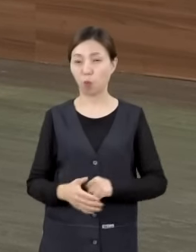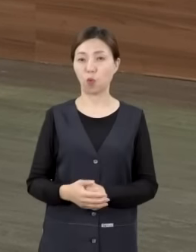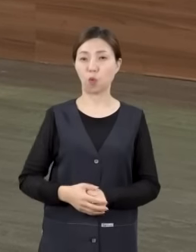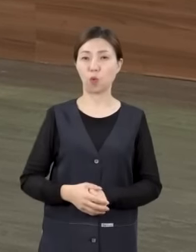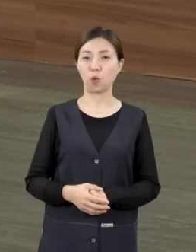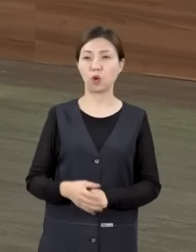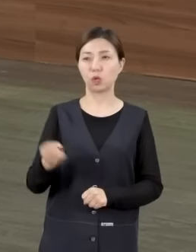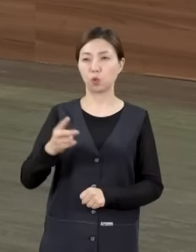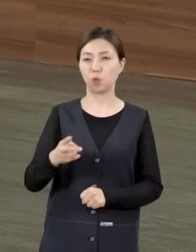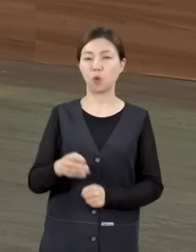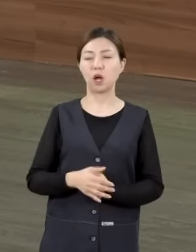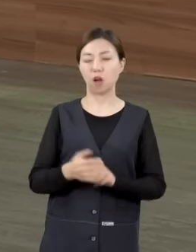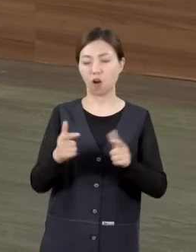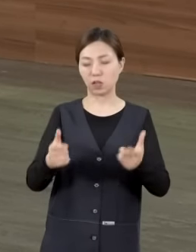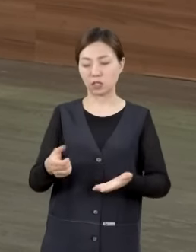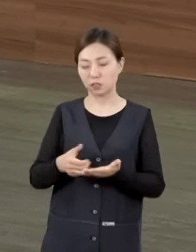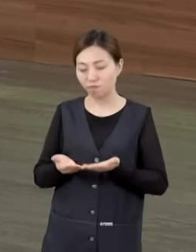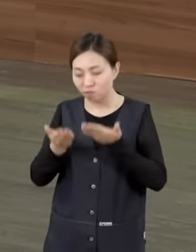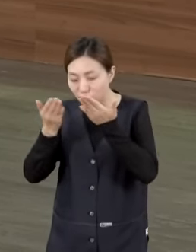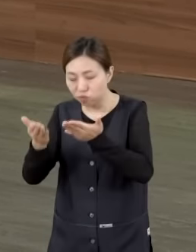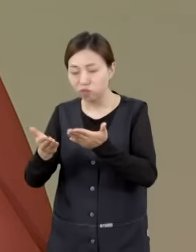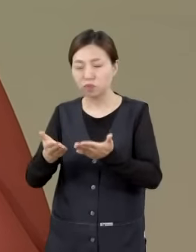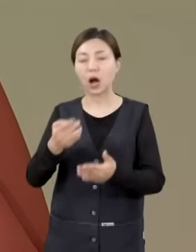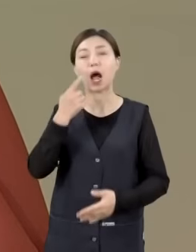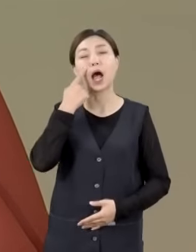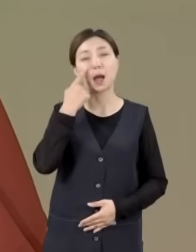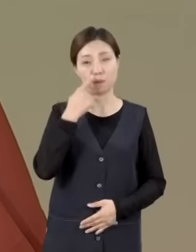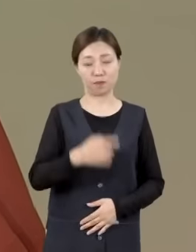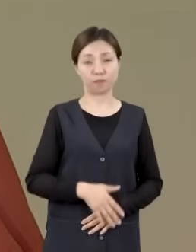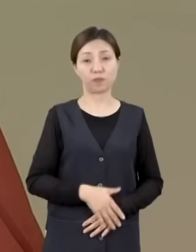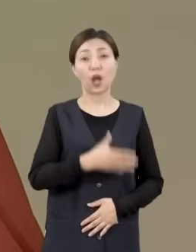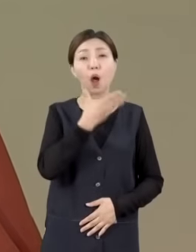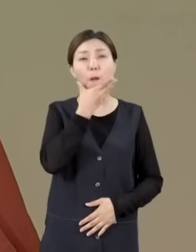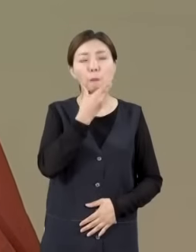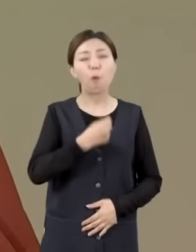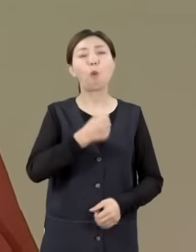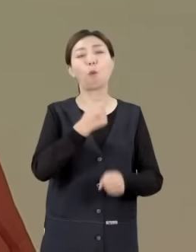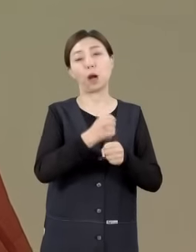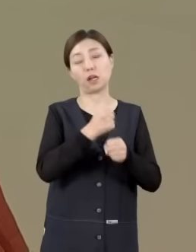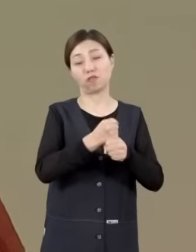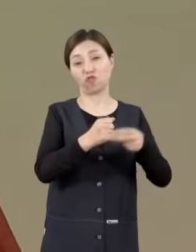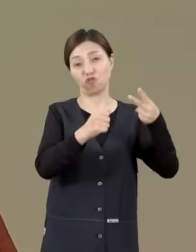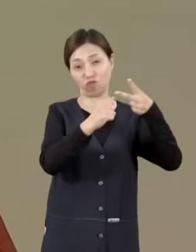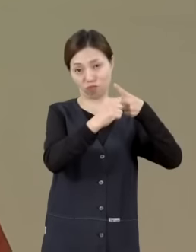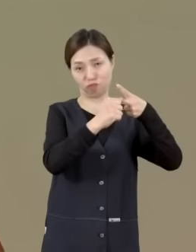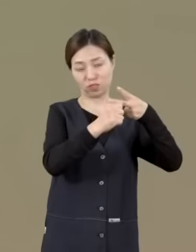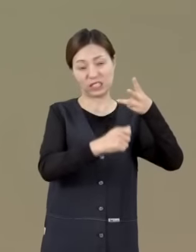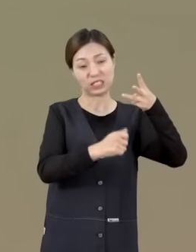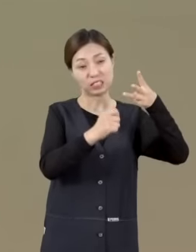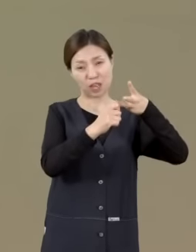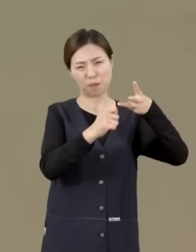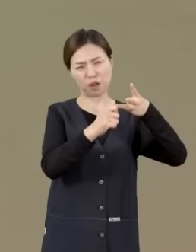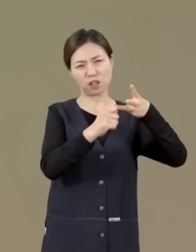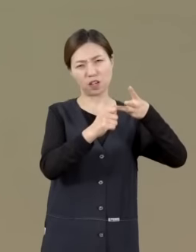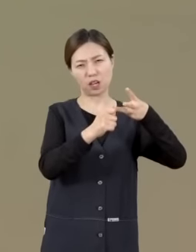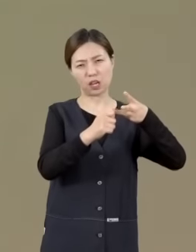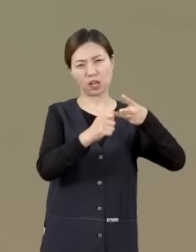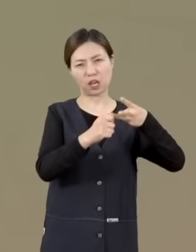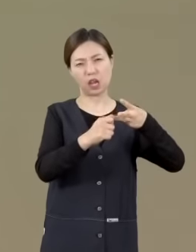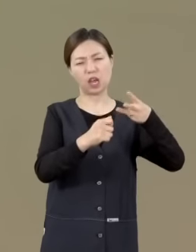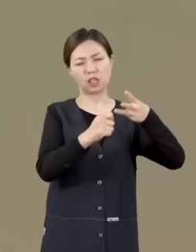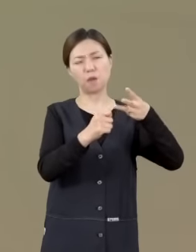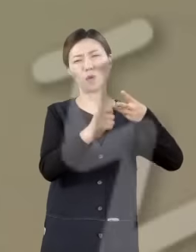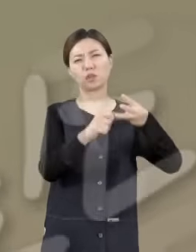결국 복대로 사는 거예요 결국 복을 지어라 세 번째 제일 중요한